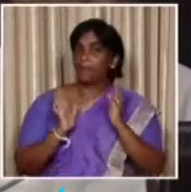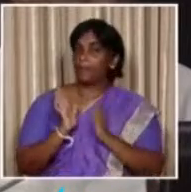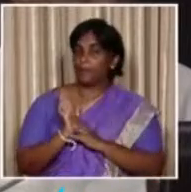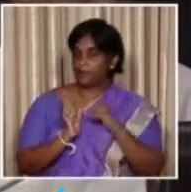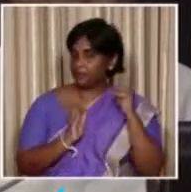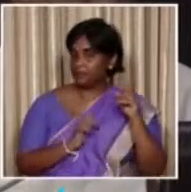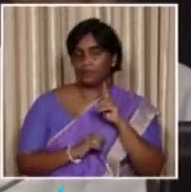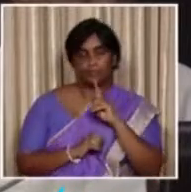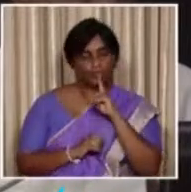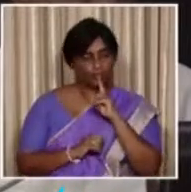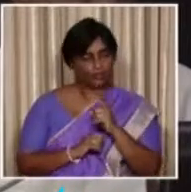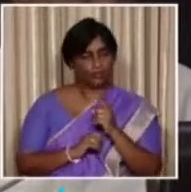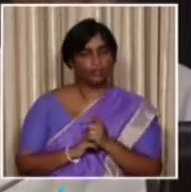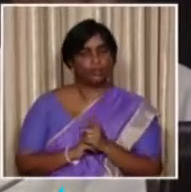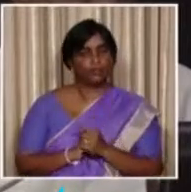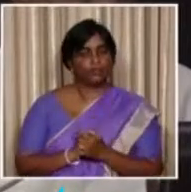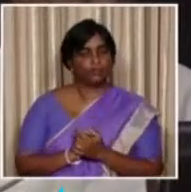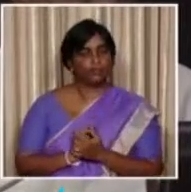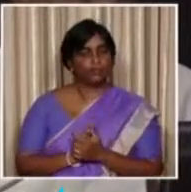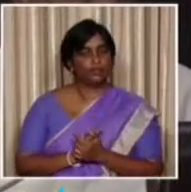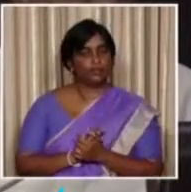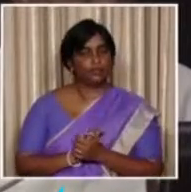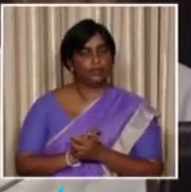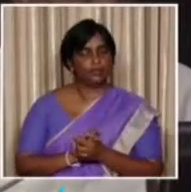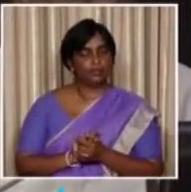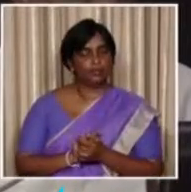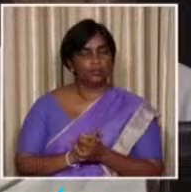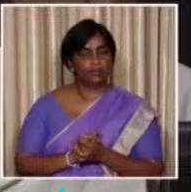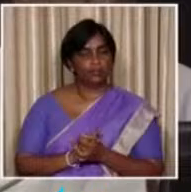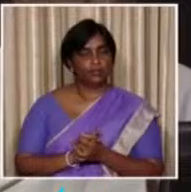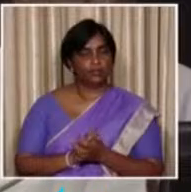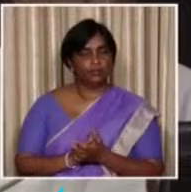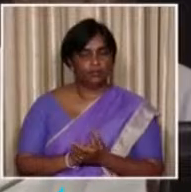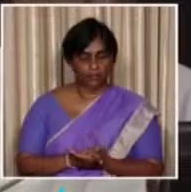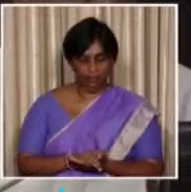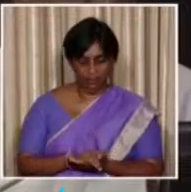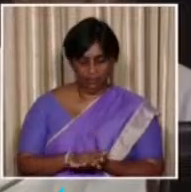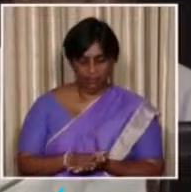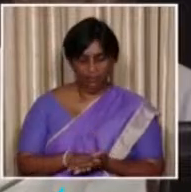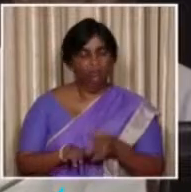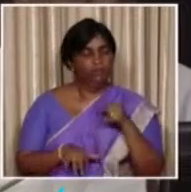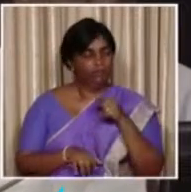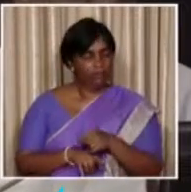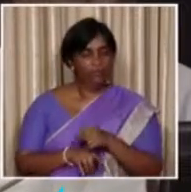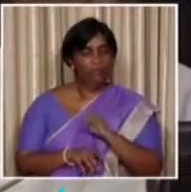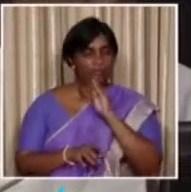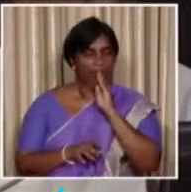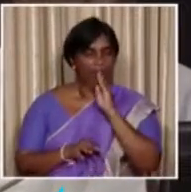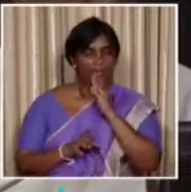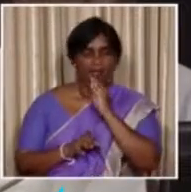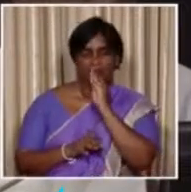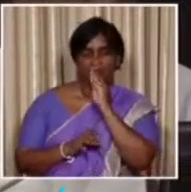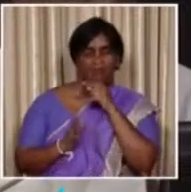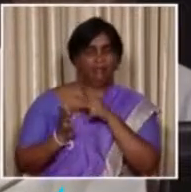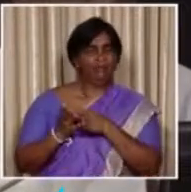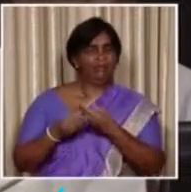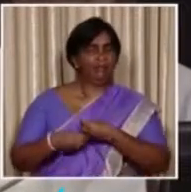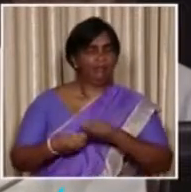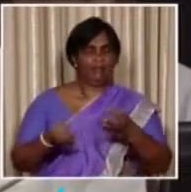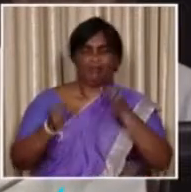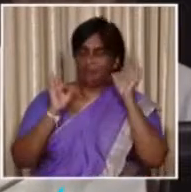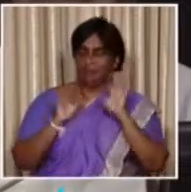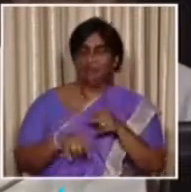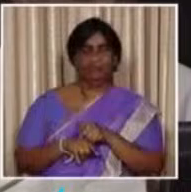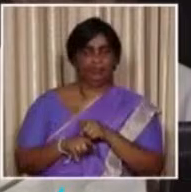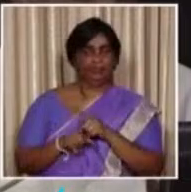අග්‍රාමාත්‍යවරයා කියලා තියෙනවා never let a good crisis go waste කියලා මේවා නිකන් නාස්ති වෙන ඉඩ